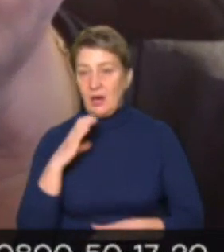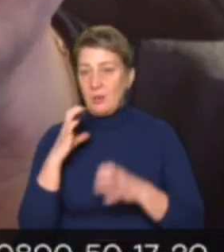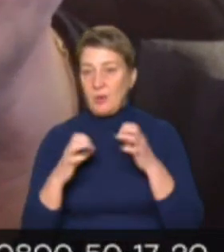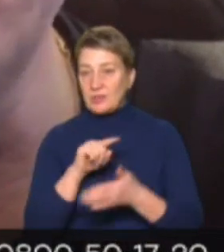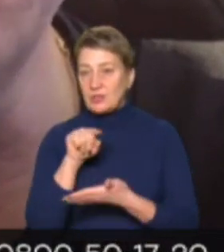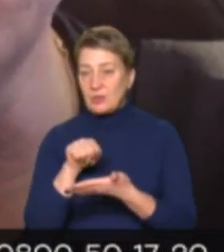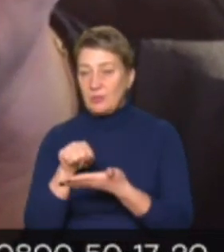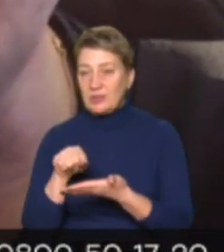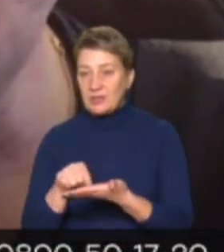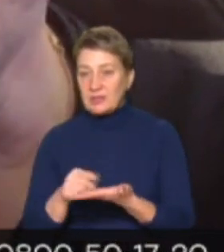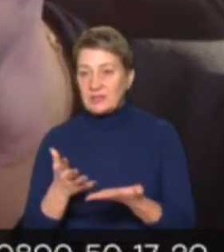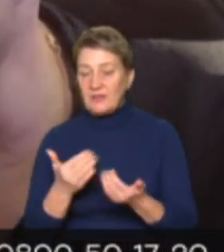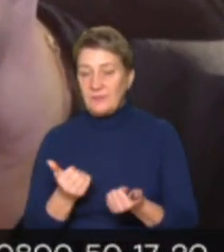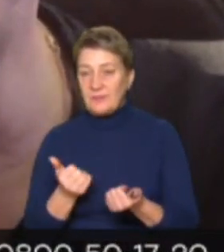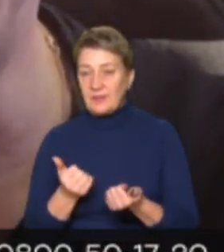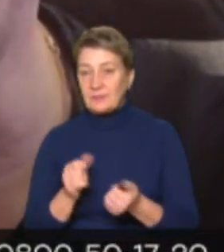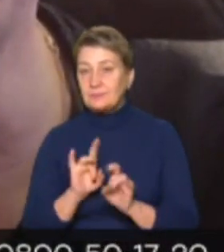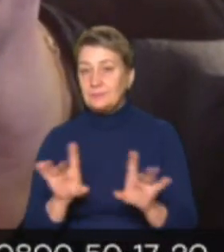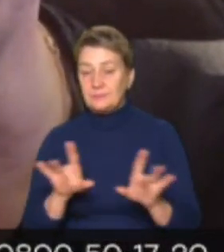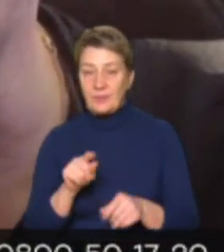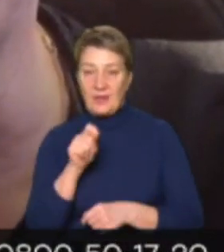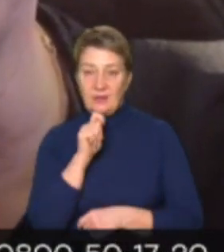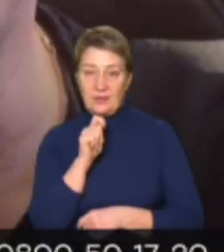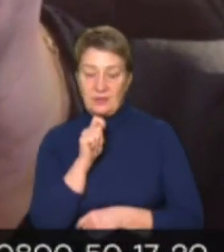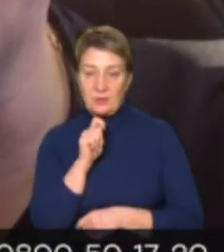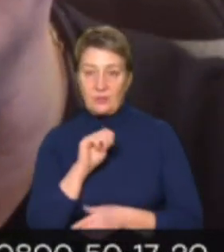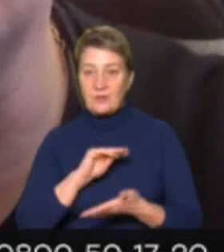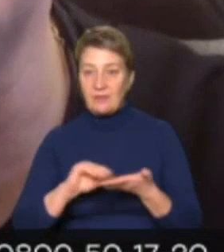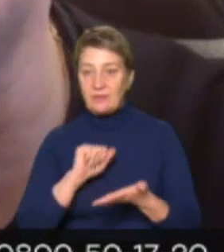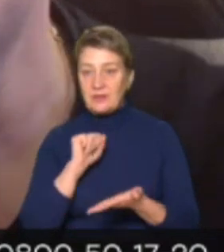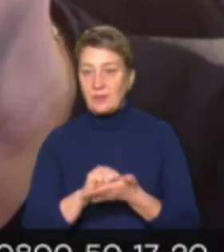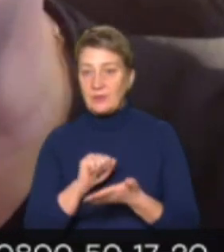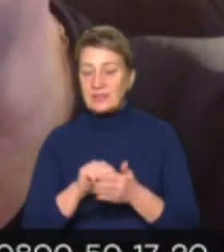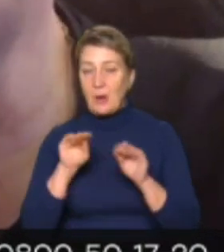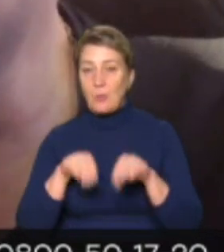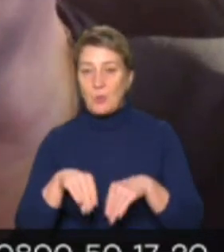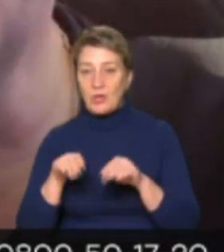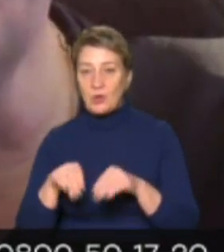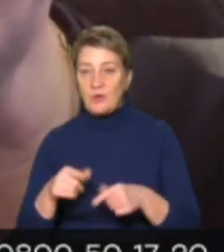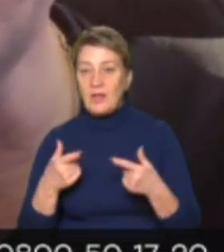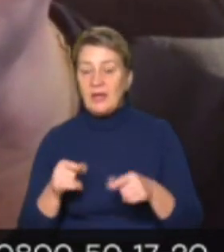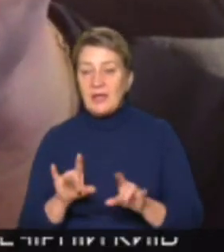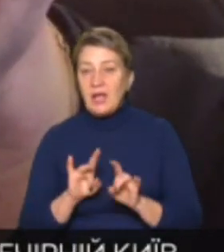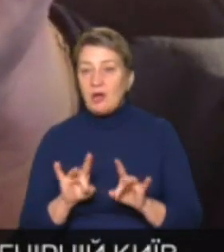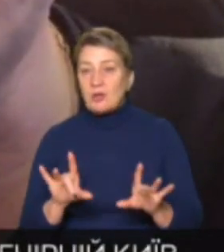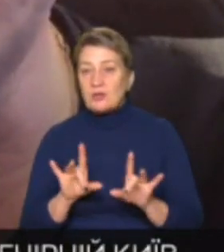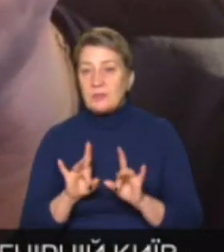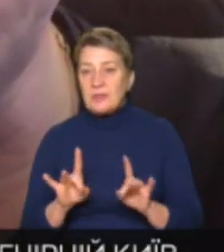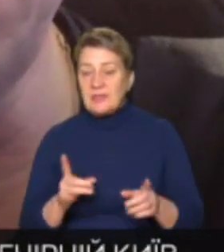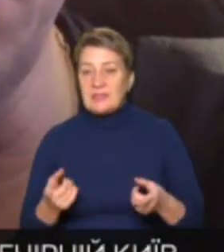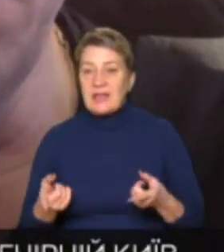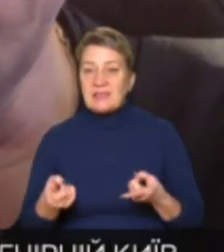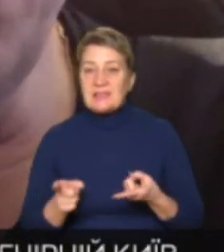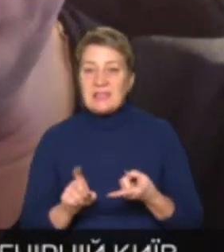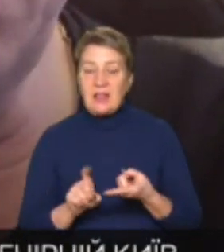дала велике інтерв'ю, по-моєму, в Таймс його опублікували, де вона розповіла